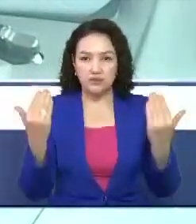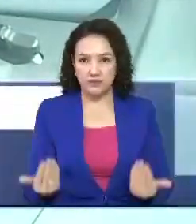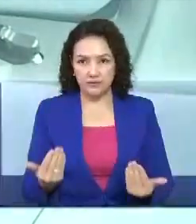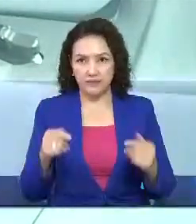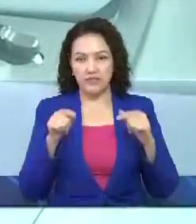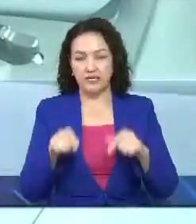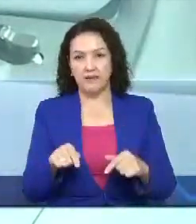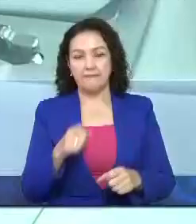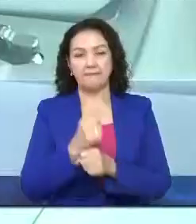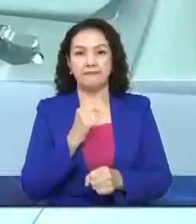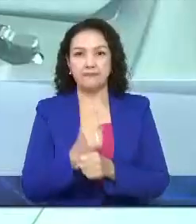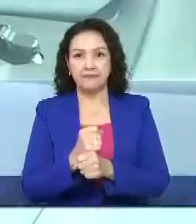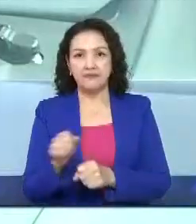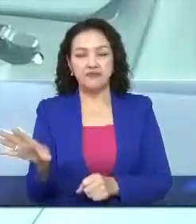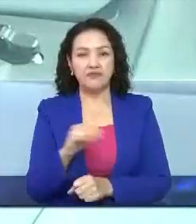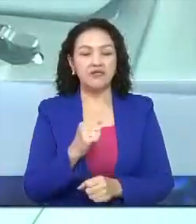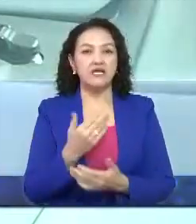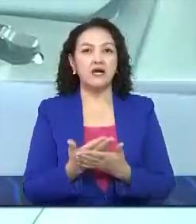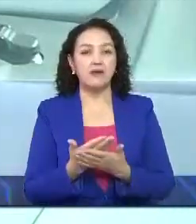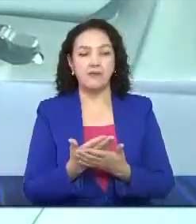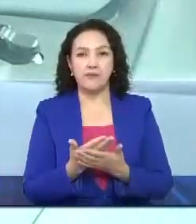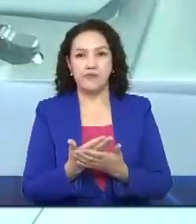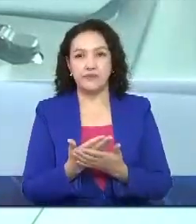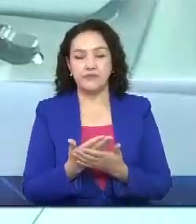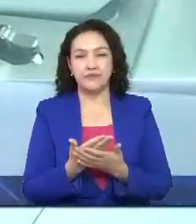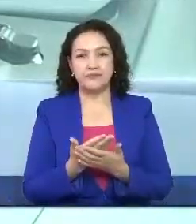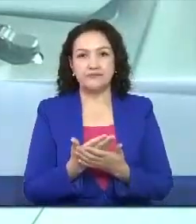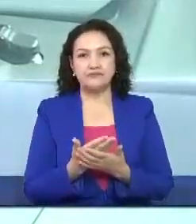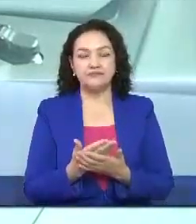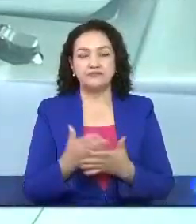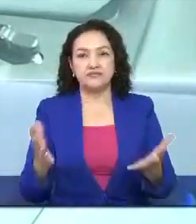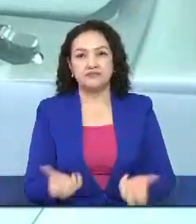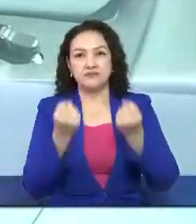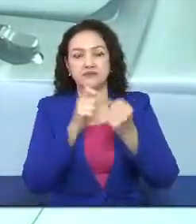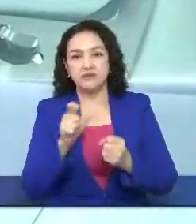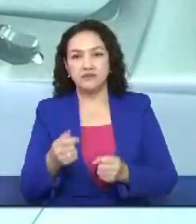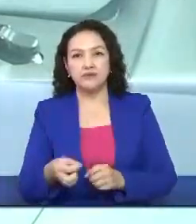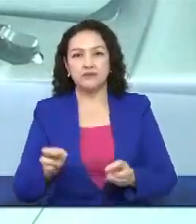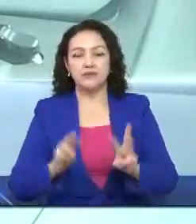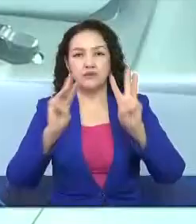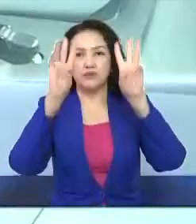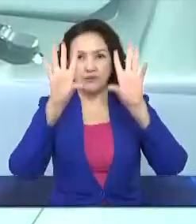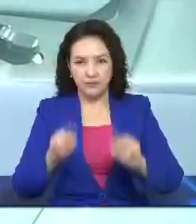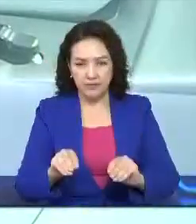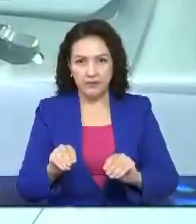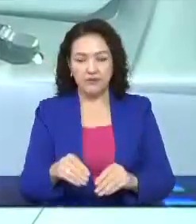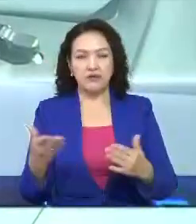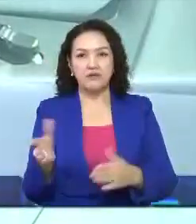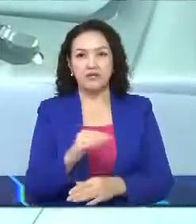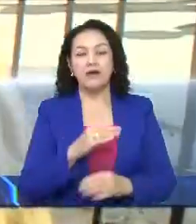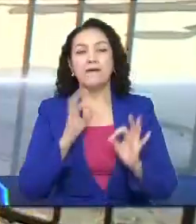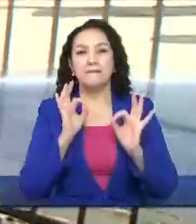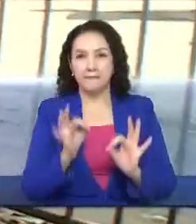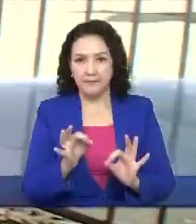подразделения отработали все действия по спасению людей, по тушению пожара. В целом оценка